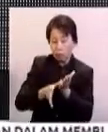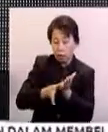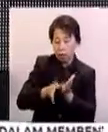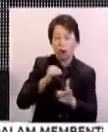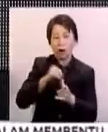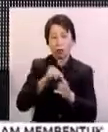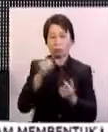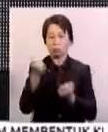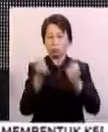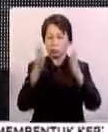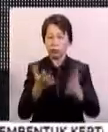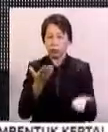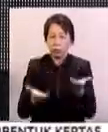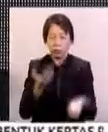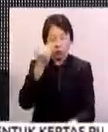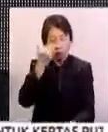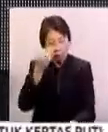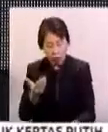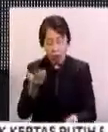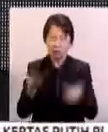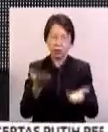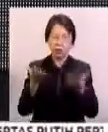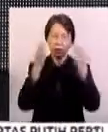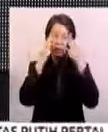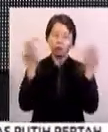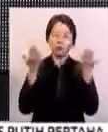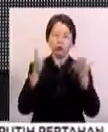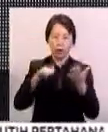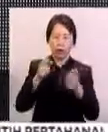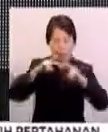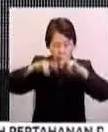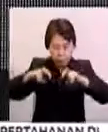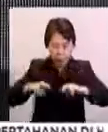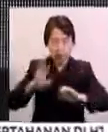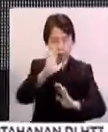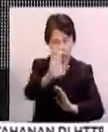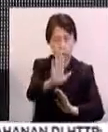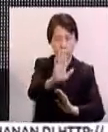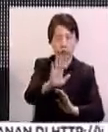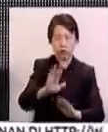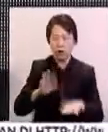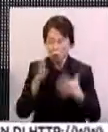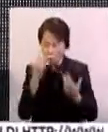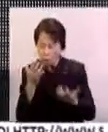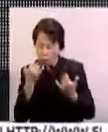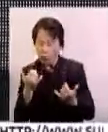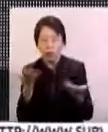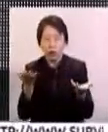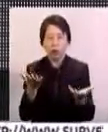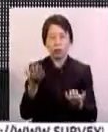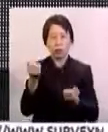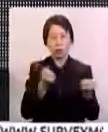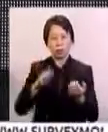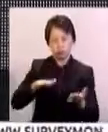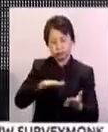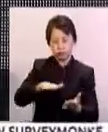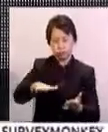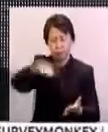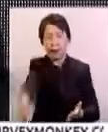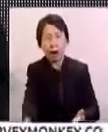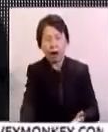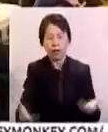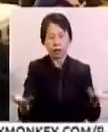mengantuk. Jadi kita akan jalankan siasatan dengan lebih detail lagi lah. Untuk mengenal pasti kenapa, macam mana kemalangan ini boleh berlaku.